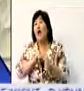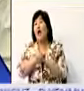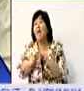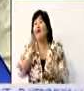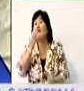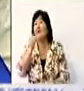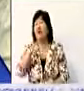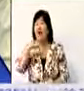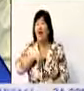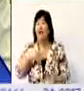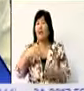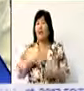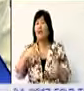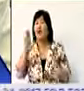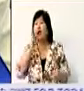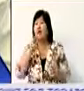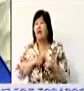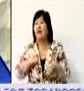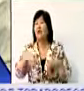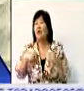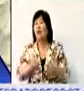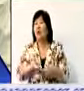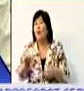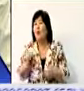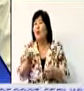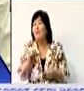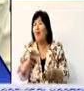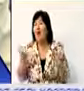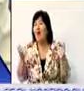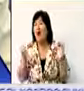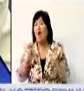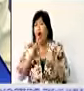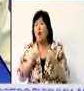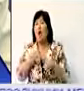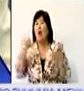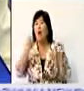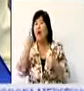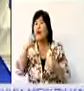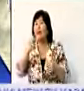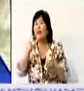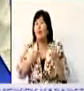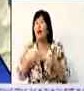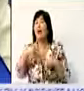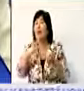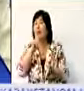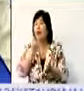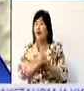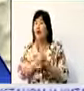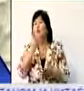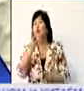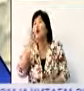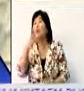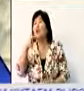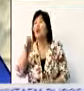веществ в организме скота, вода и та подается в очень малых объемах. Коровья на каждый литр молока – полагается не менее 3-5